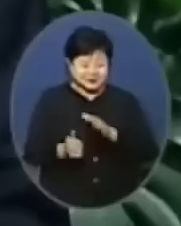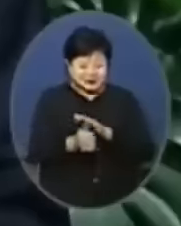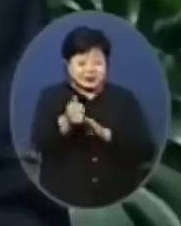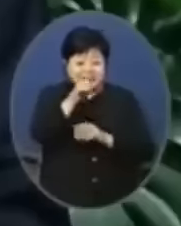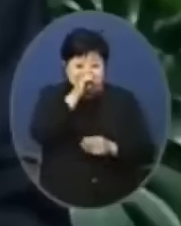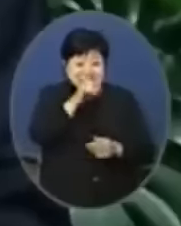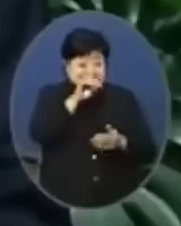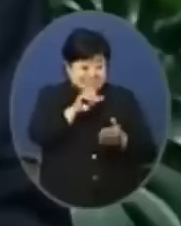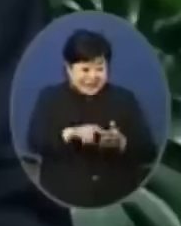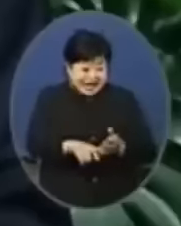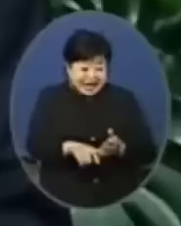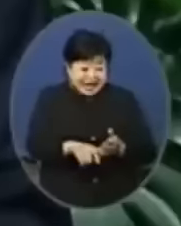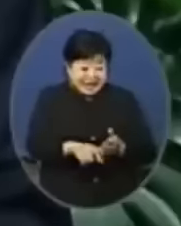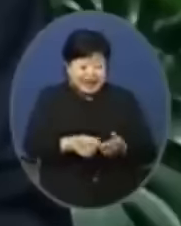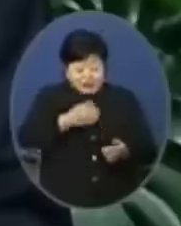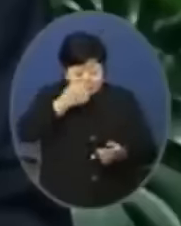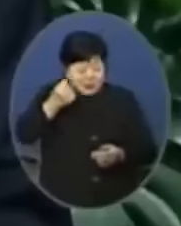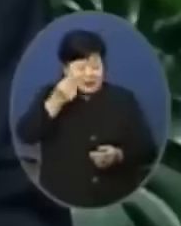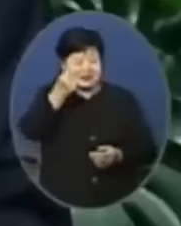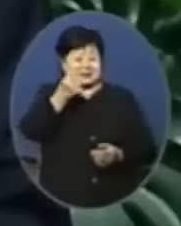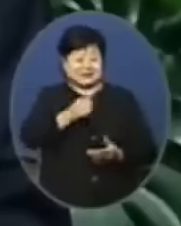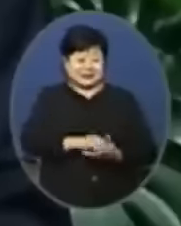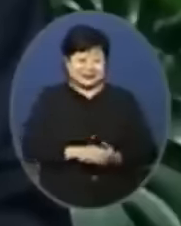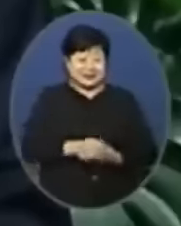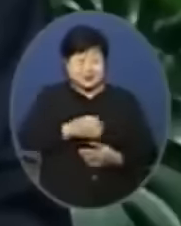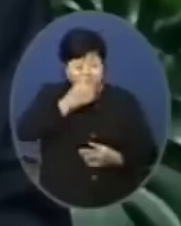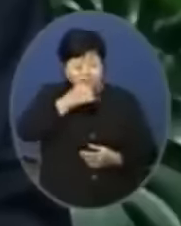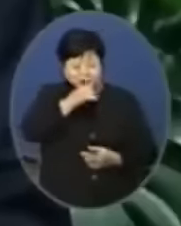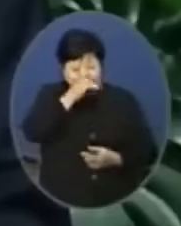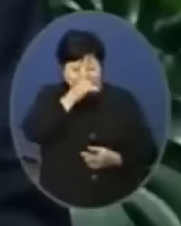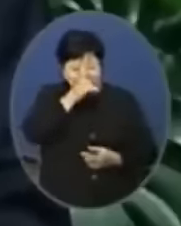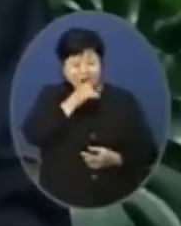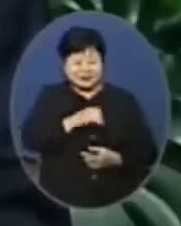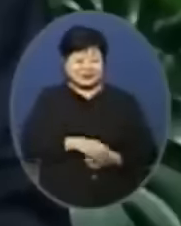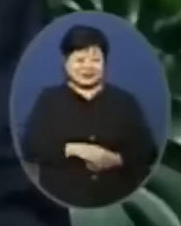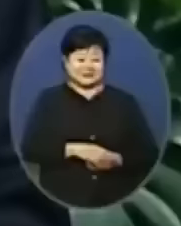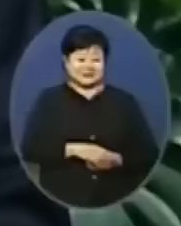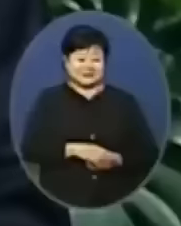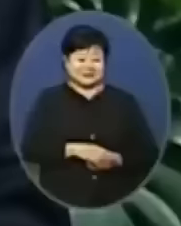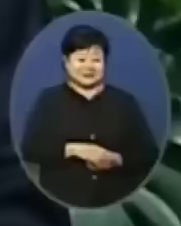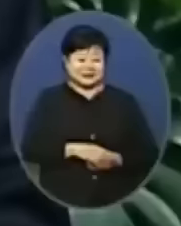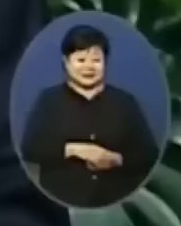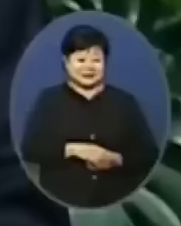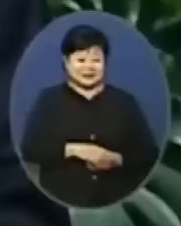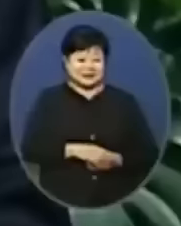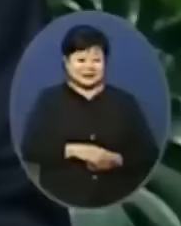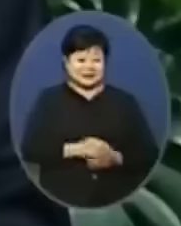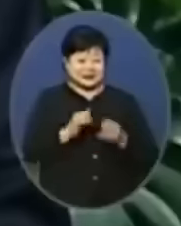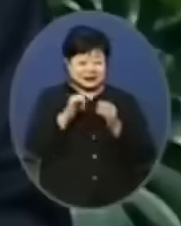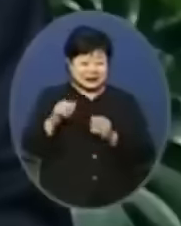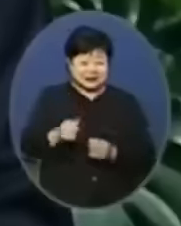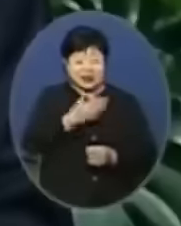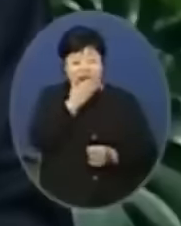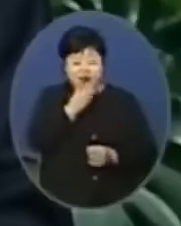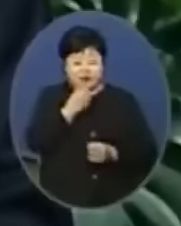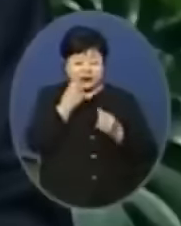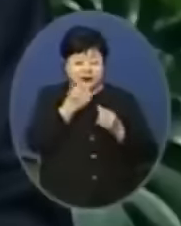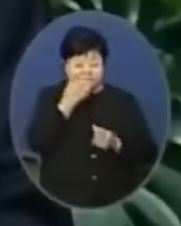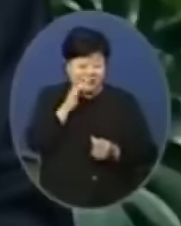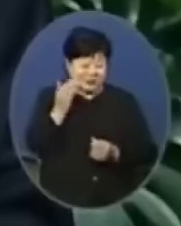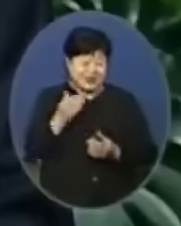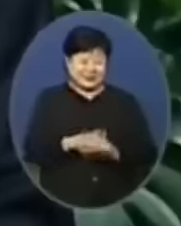희망이 있으면 꿈을 꾸게 되고 꿈을 꾸게 되면 인생을 행복하게 살 수